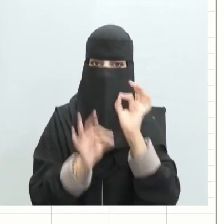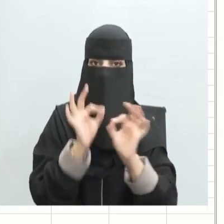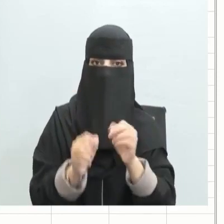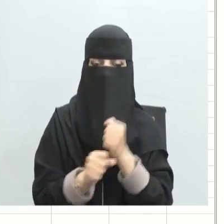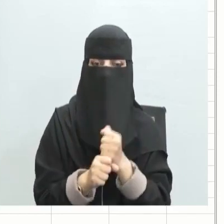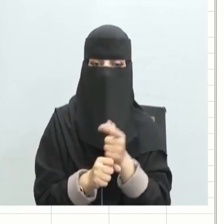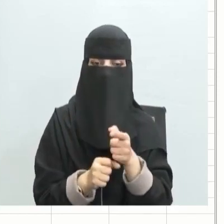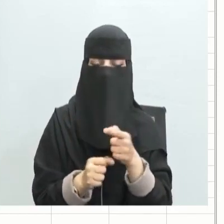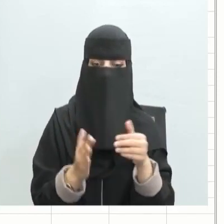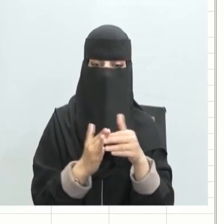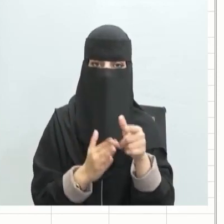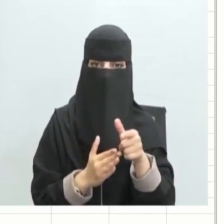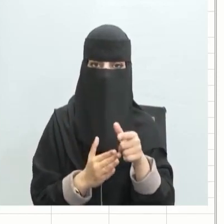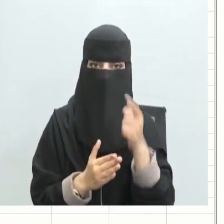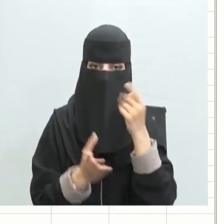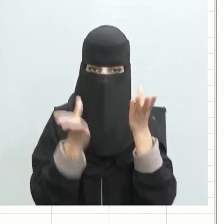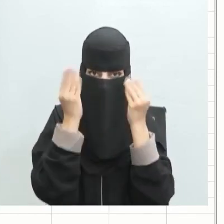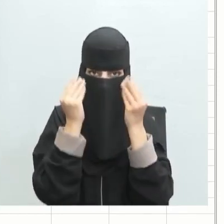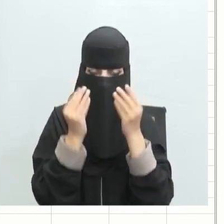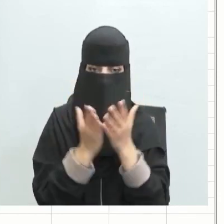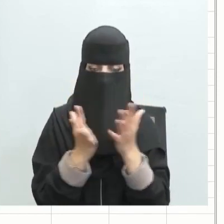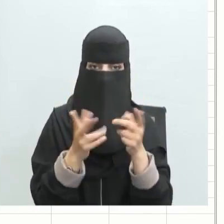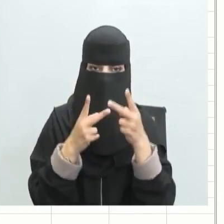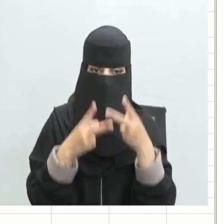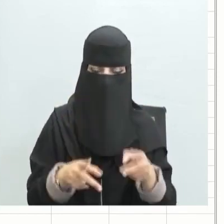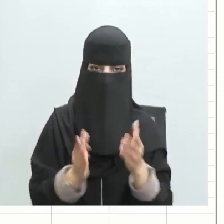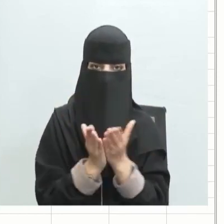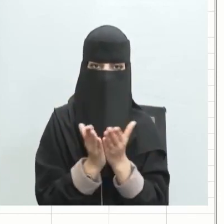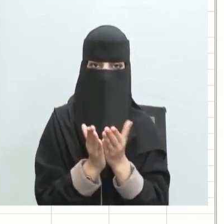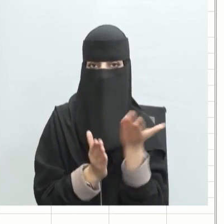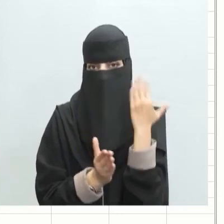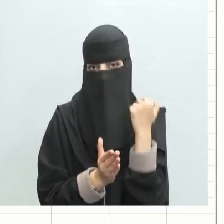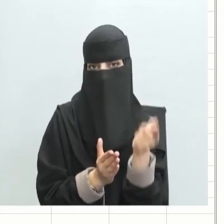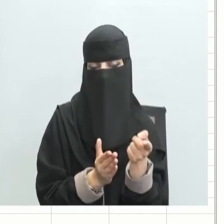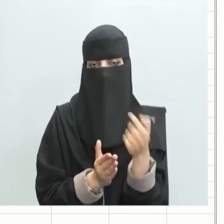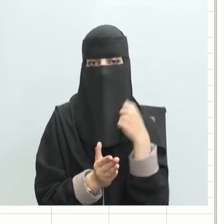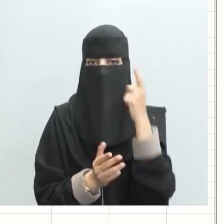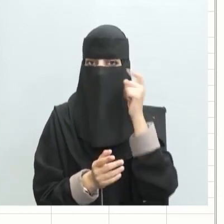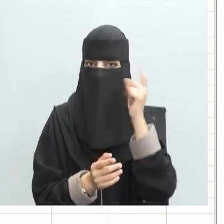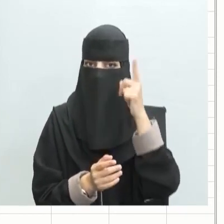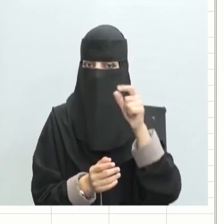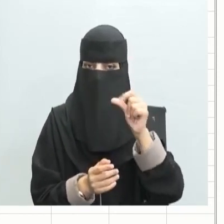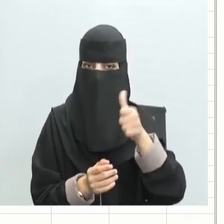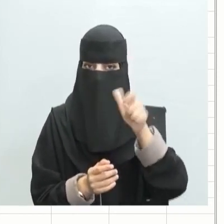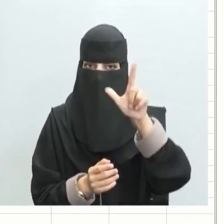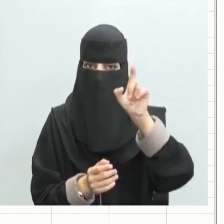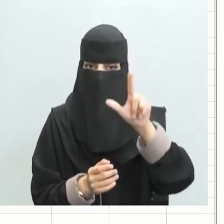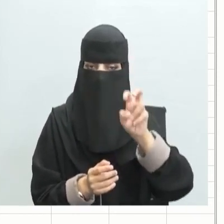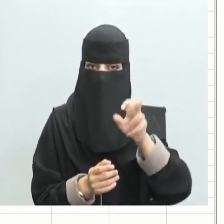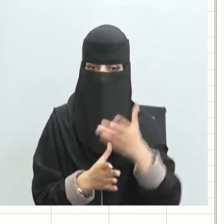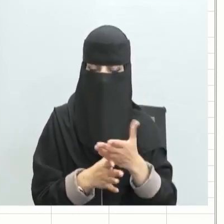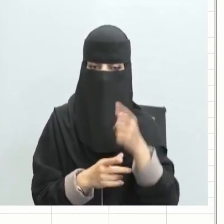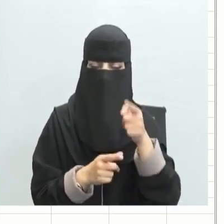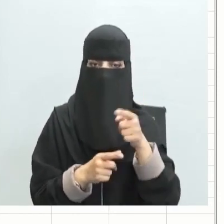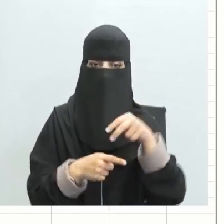جدا فبالتالي راح نتعلمها باذن الله تعالى ابتداء من الدرس السابق ف فكره الدوال المثلثيه هي النسب بين